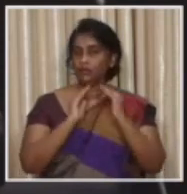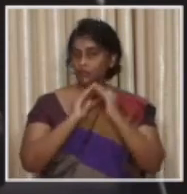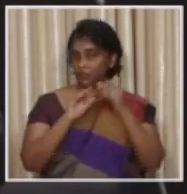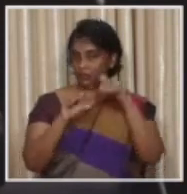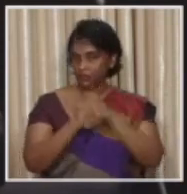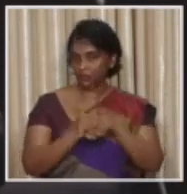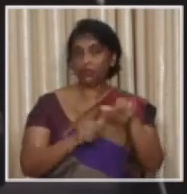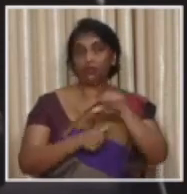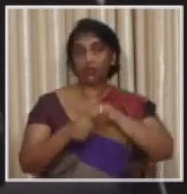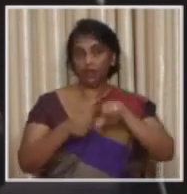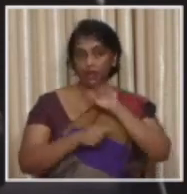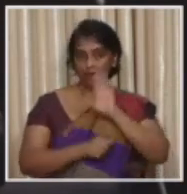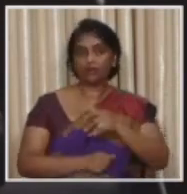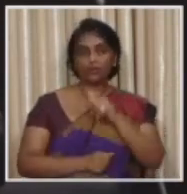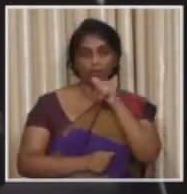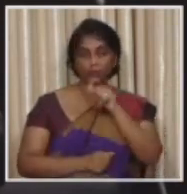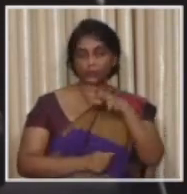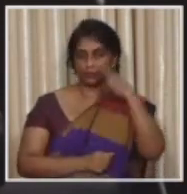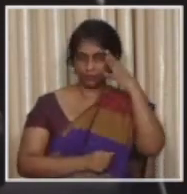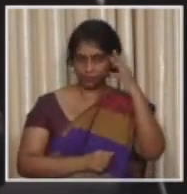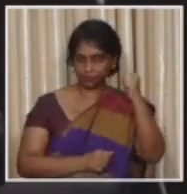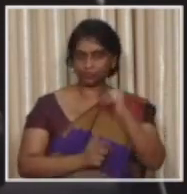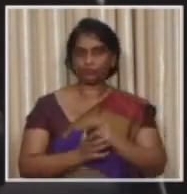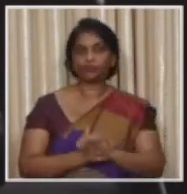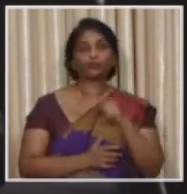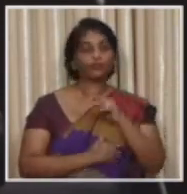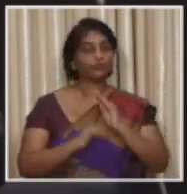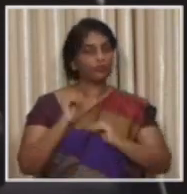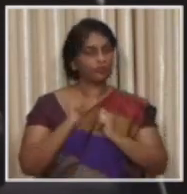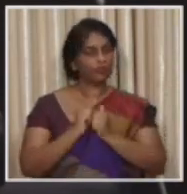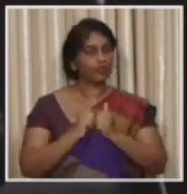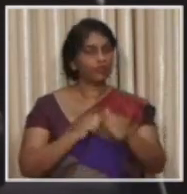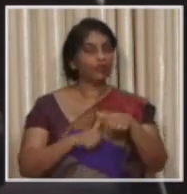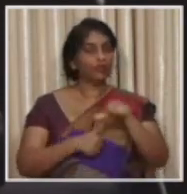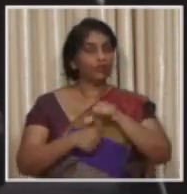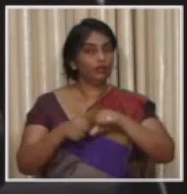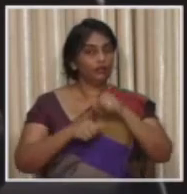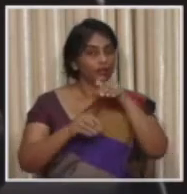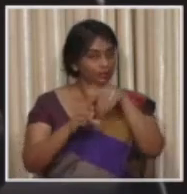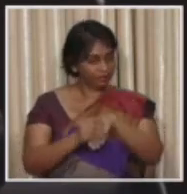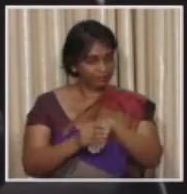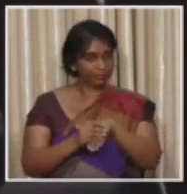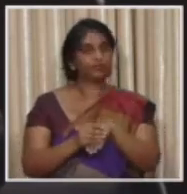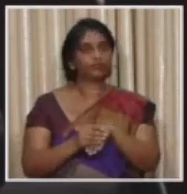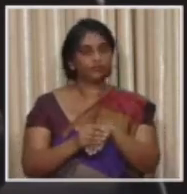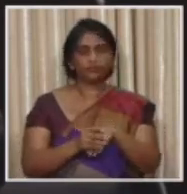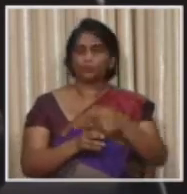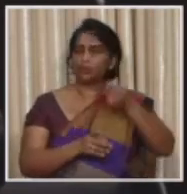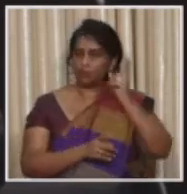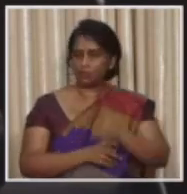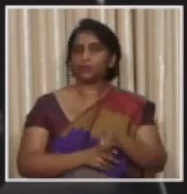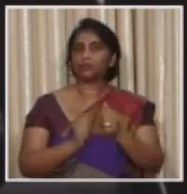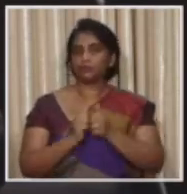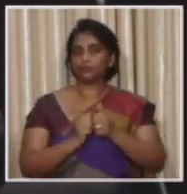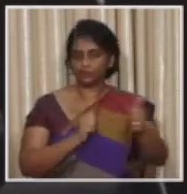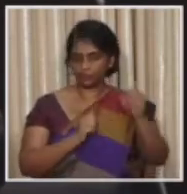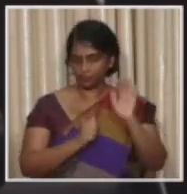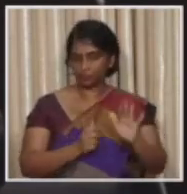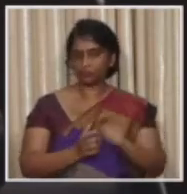ඇතුලේ තියෙන ආයතනවල කියන එක පැහැදිලිව මතක තබා ගන්න. මේ සිස්ටම් චේන්ජ් එක මේ ආයතනවල ඇතුලේ අනිවාර්යයෙන්ම කළ යුතු